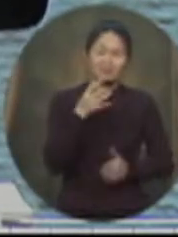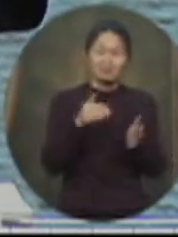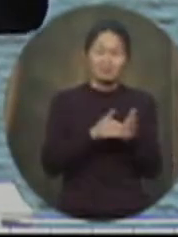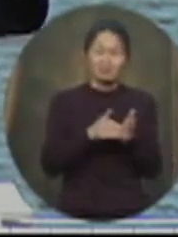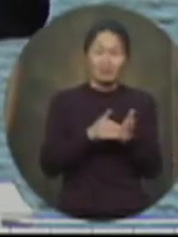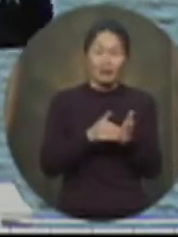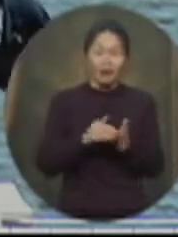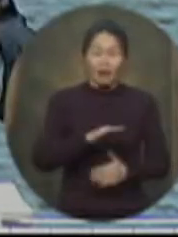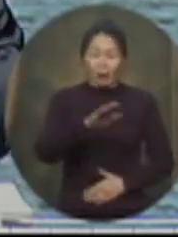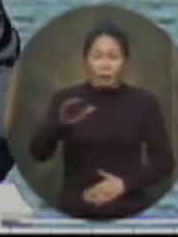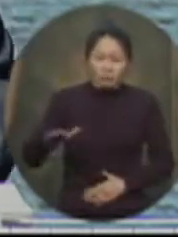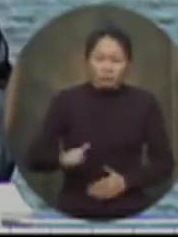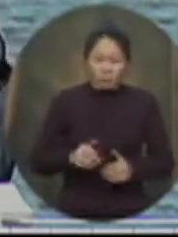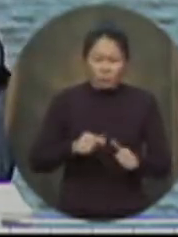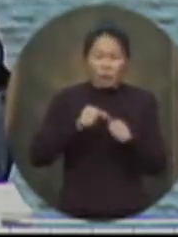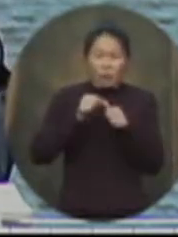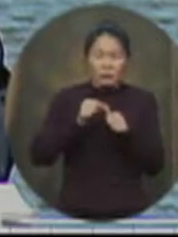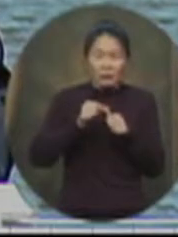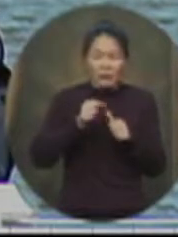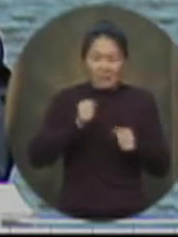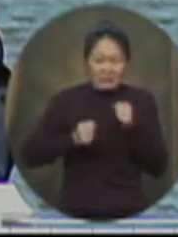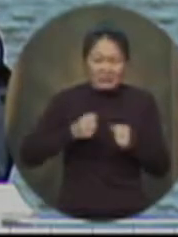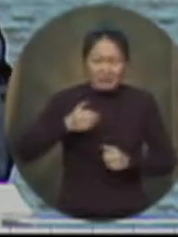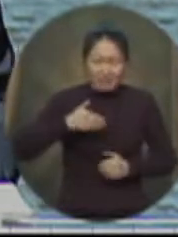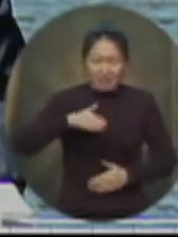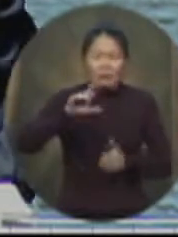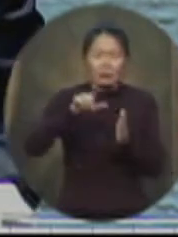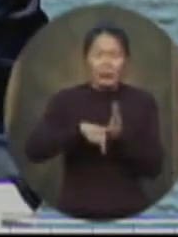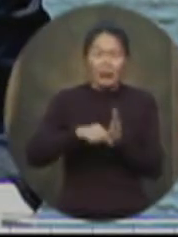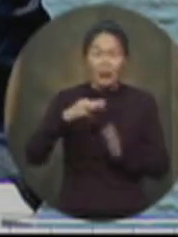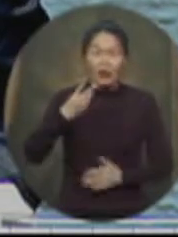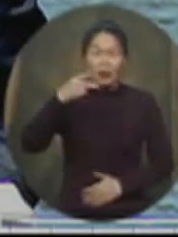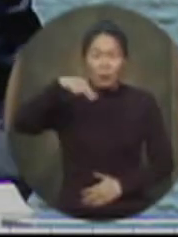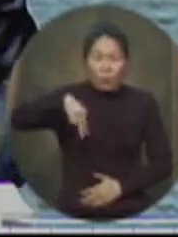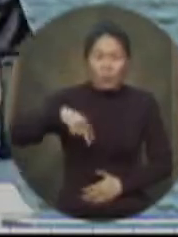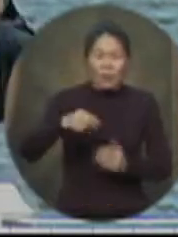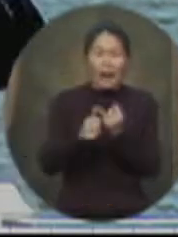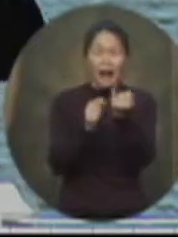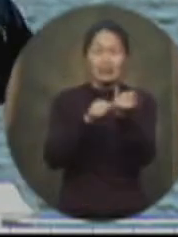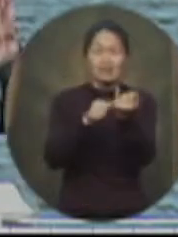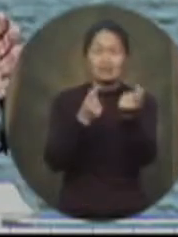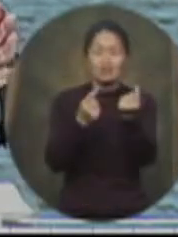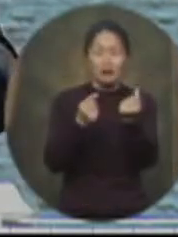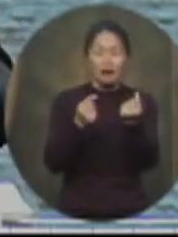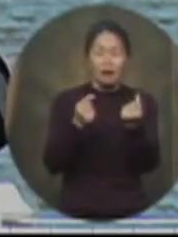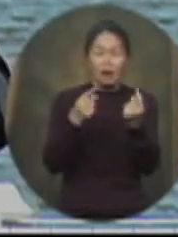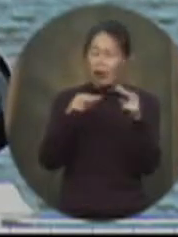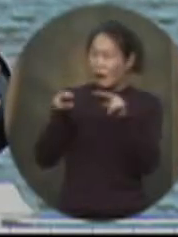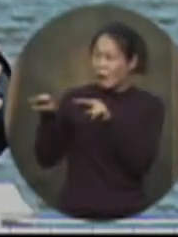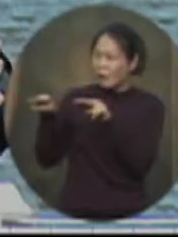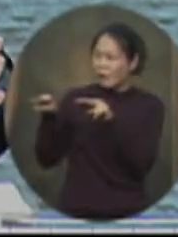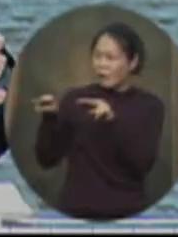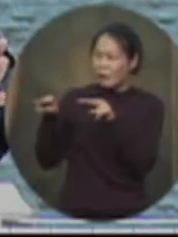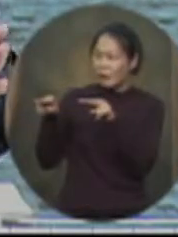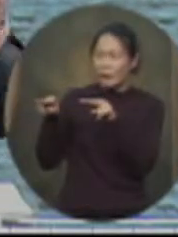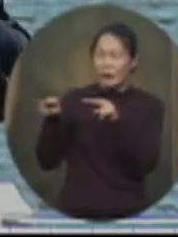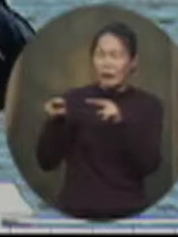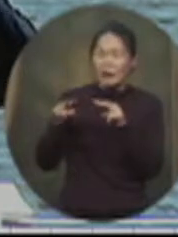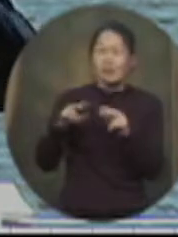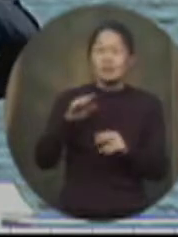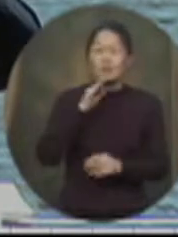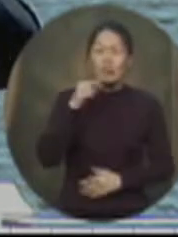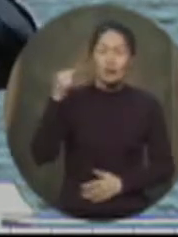가야 될 때 그 때 롯의 아내처럼 세상을 뒤돌아 보다가 소금 기둥 되는 이 런 일이 2